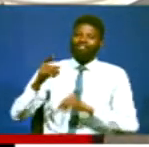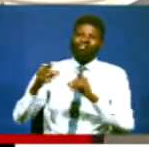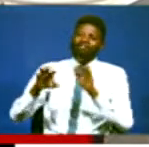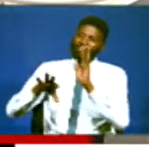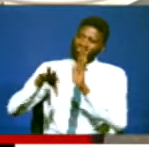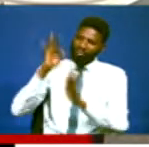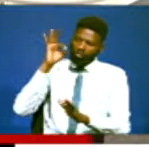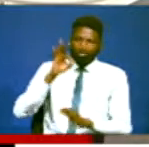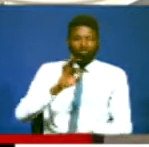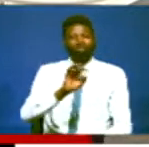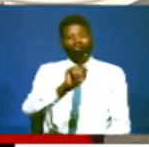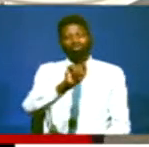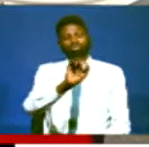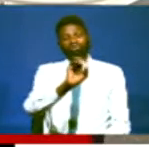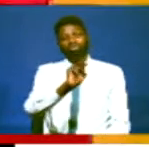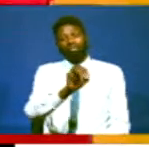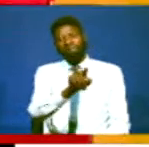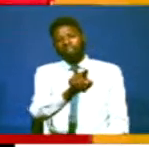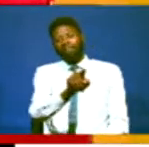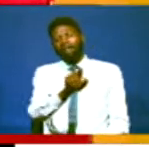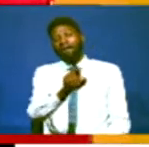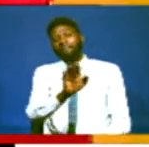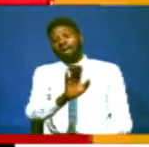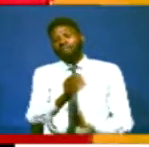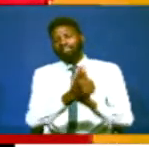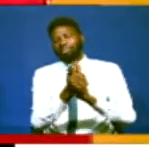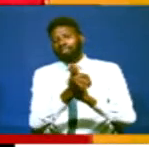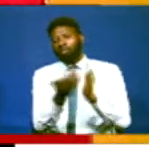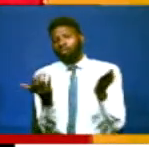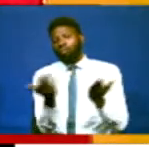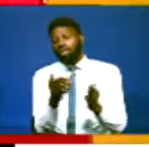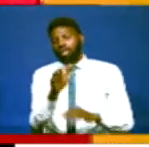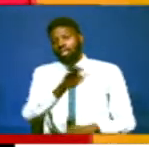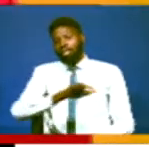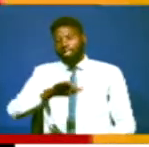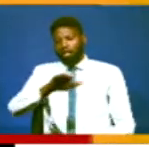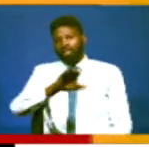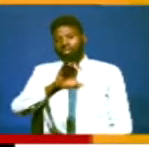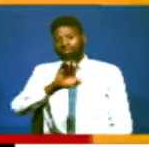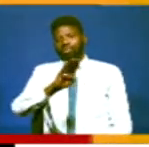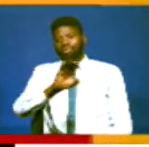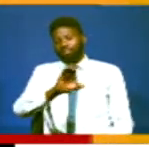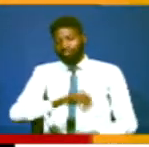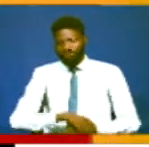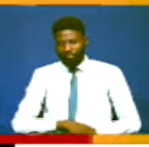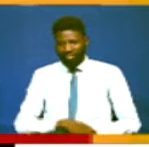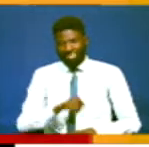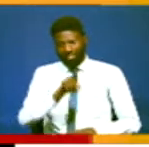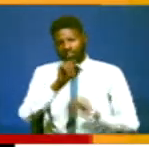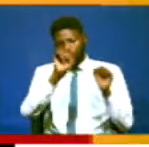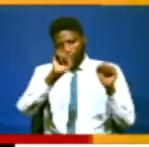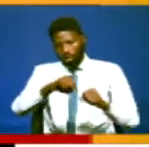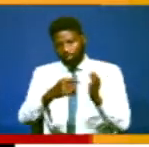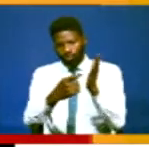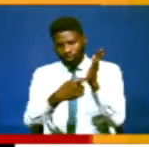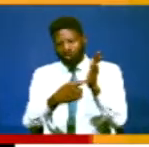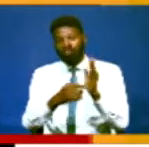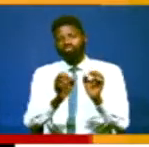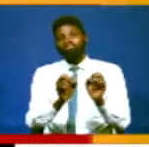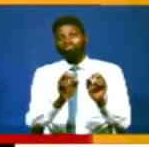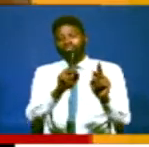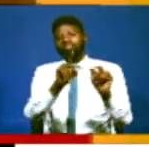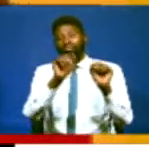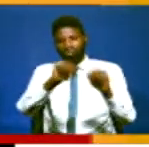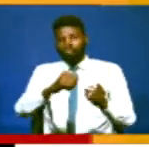ana uwezo gani katika mtaala huu? Tom ana uwezo katika somo la Kiswahili. Kwa hivyo anaweza